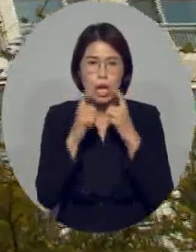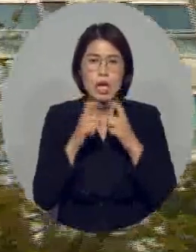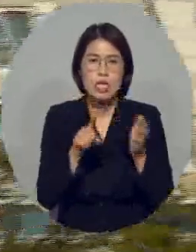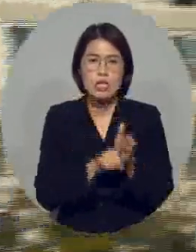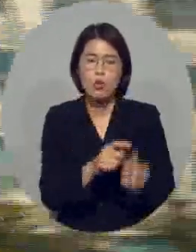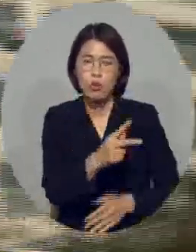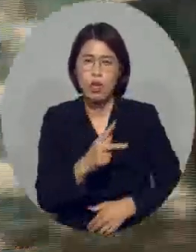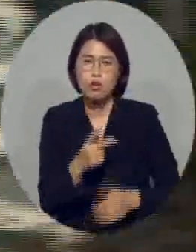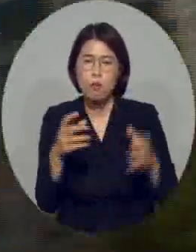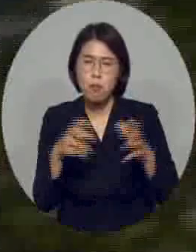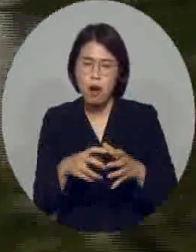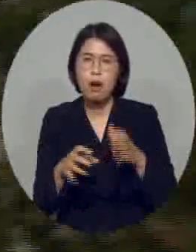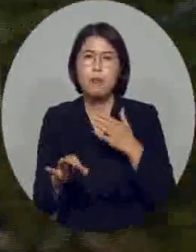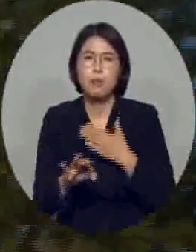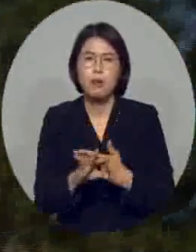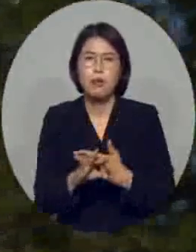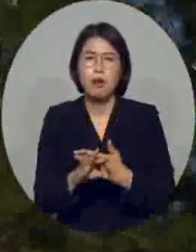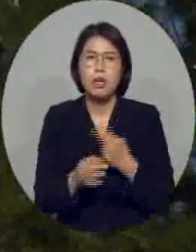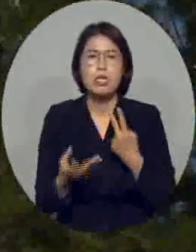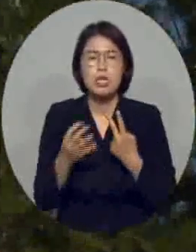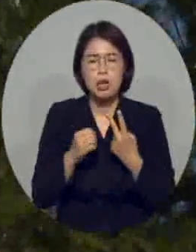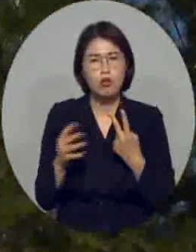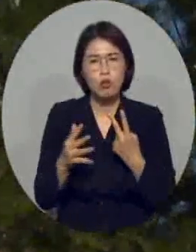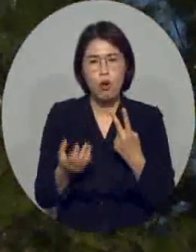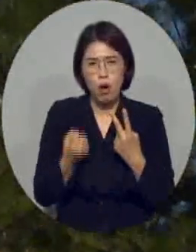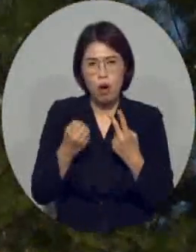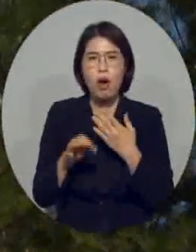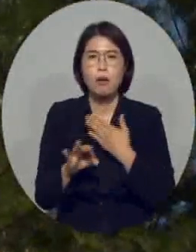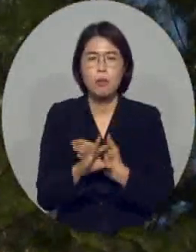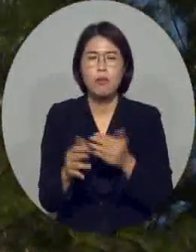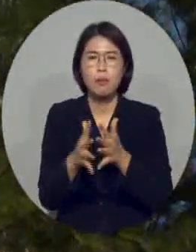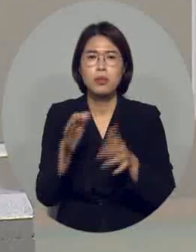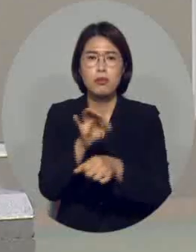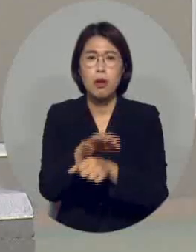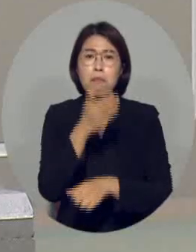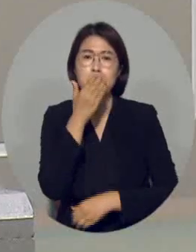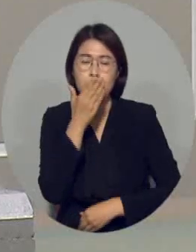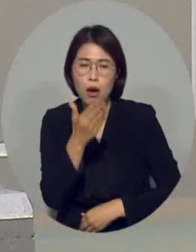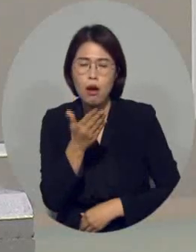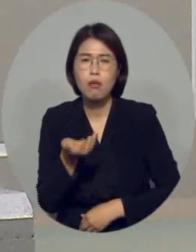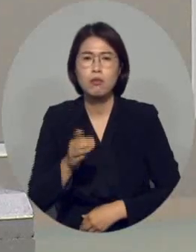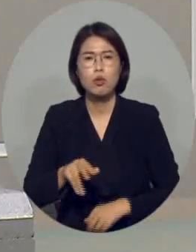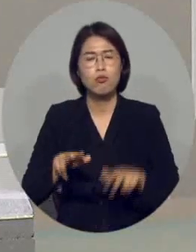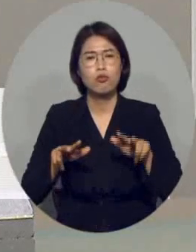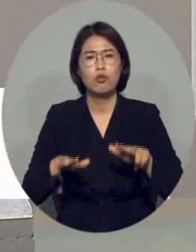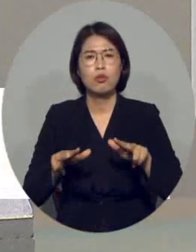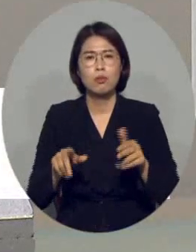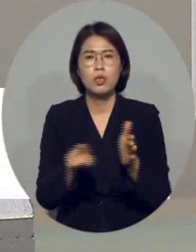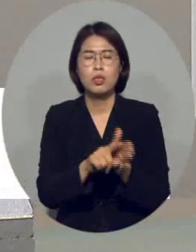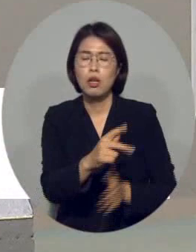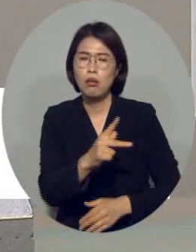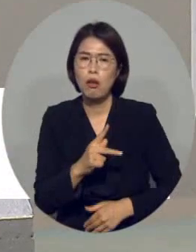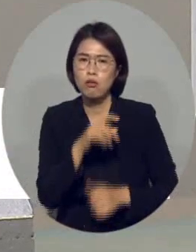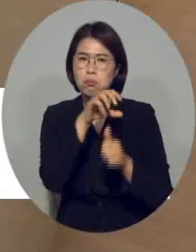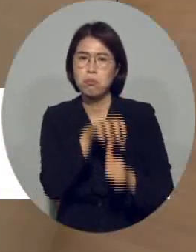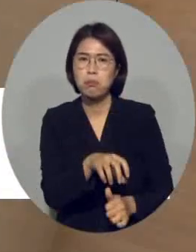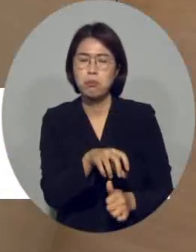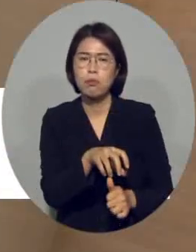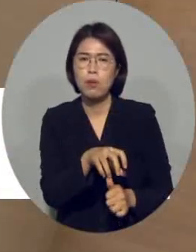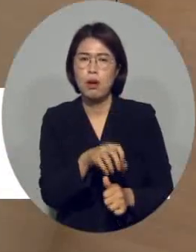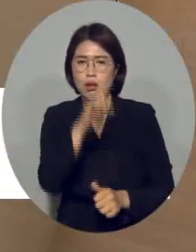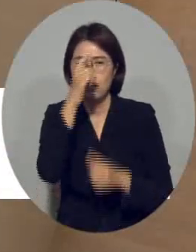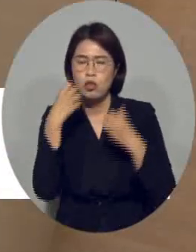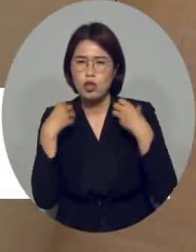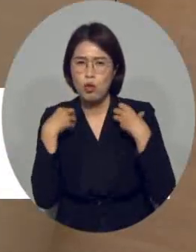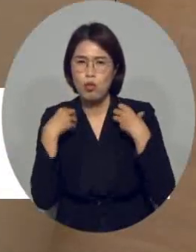신용 대출까지 포함하면 2억 원가량 있으면 살 수 있었습니다. 하지만 지금은 신용대출도 묶인 데다가